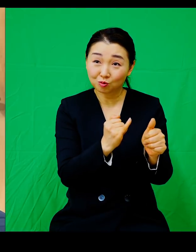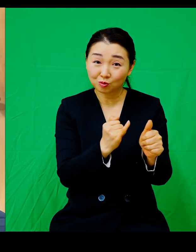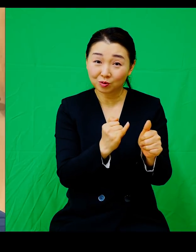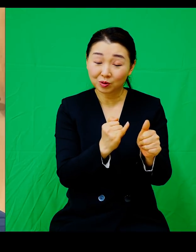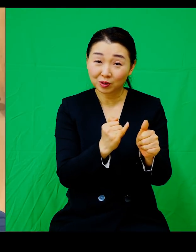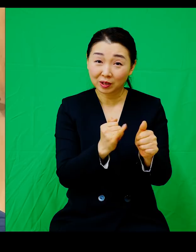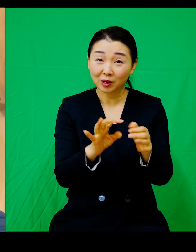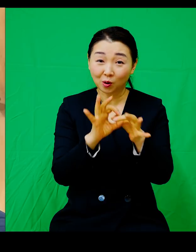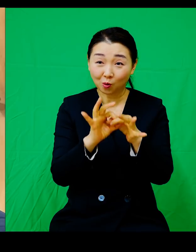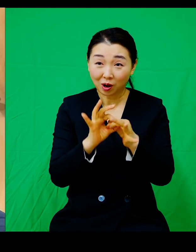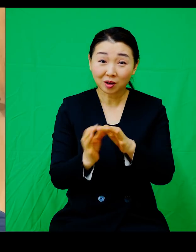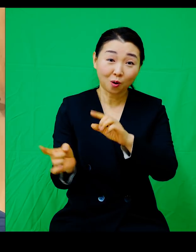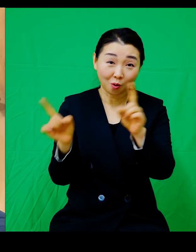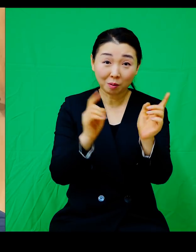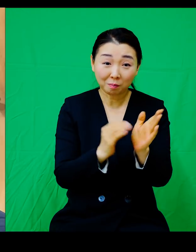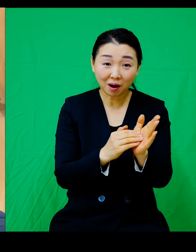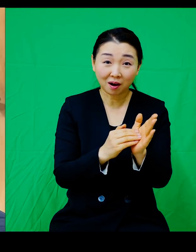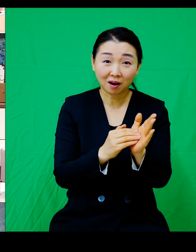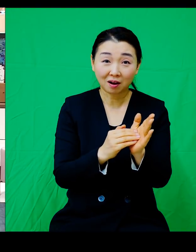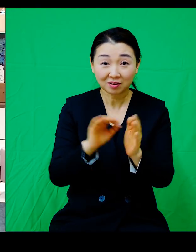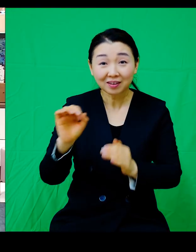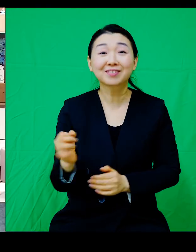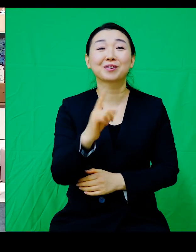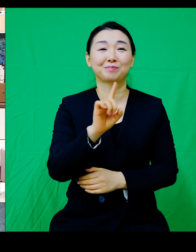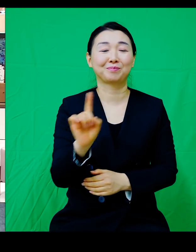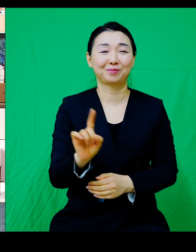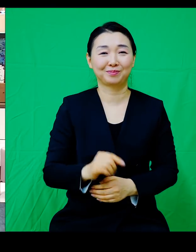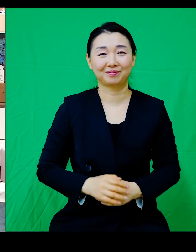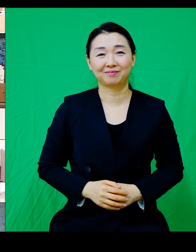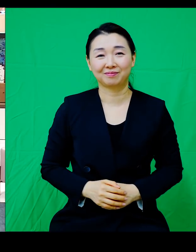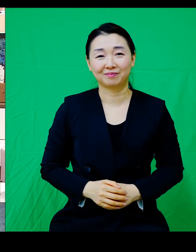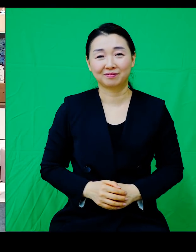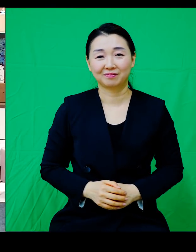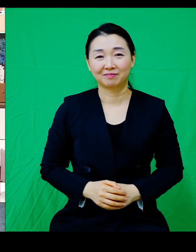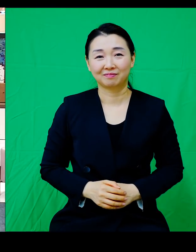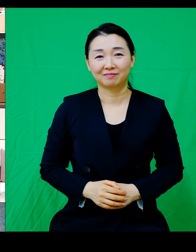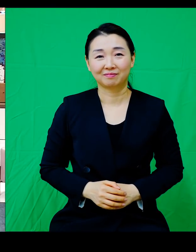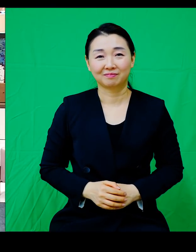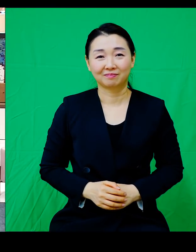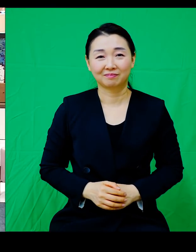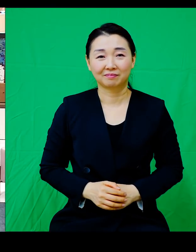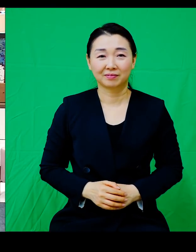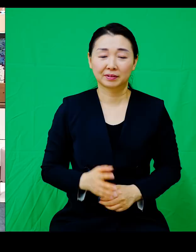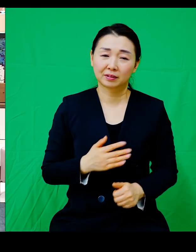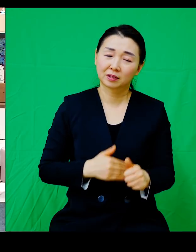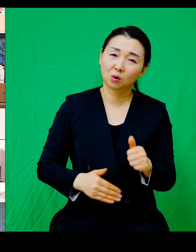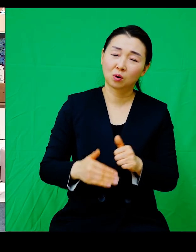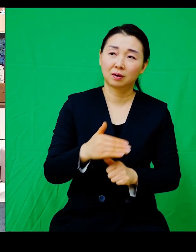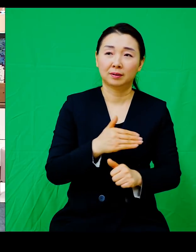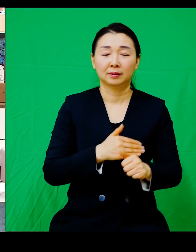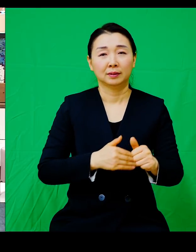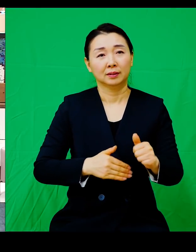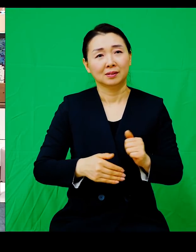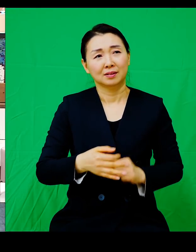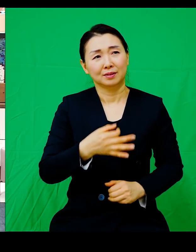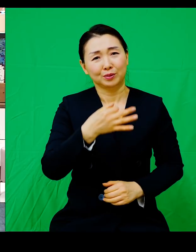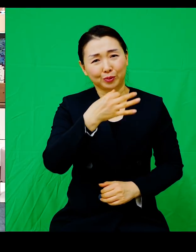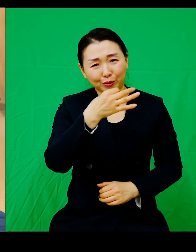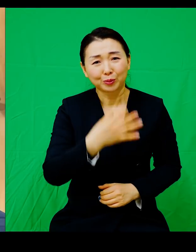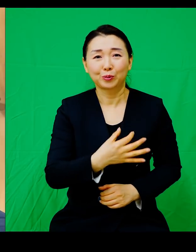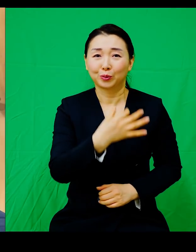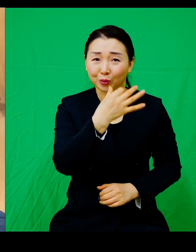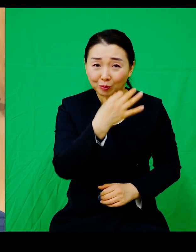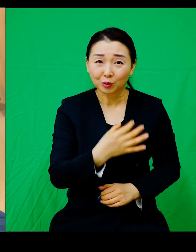지금은 반전으로 사이가 좋아지신 거잖아요. 네네. 그런 계기가 있었어요? 제가 이제 그 상황이 너무 못